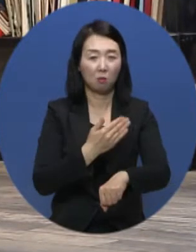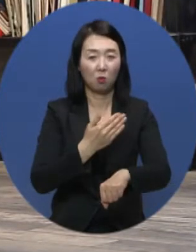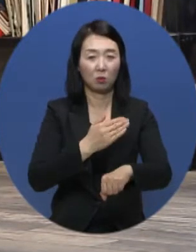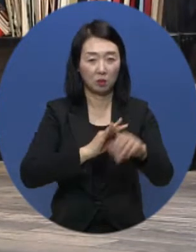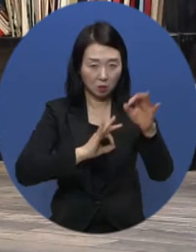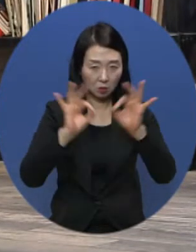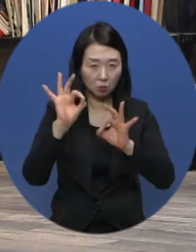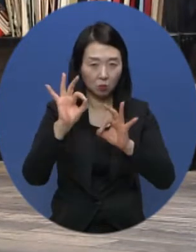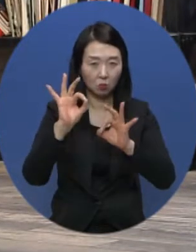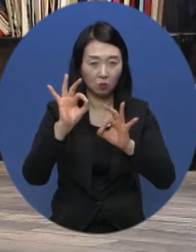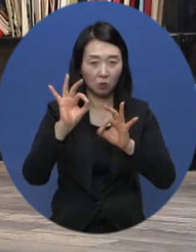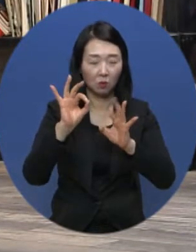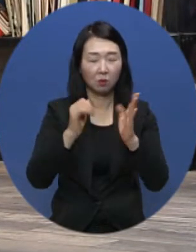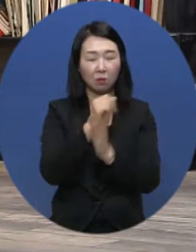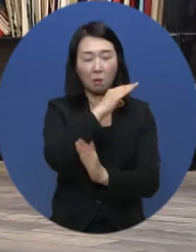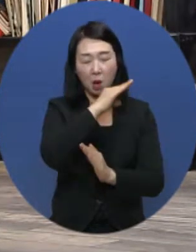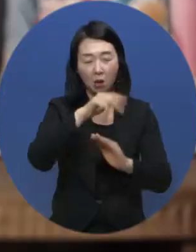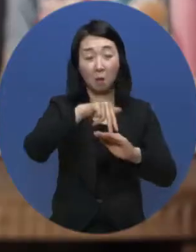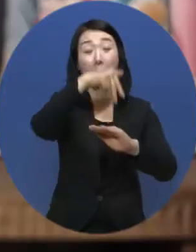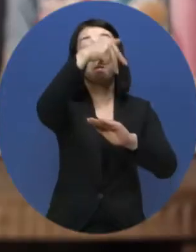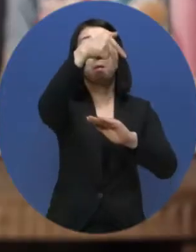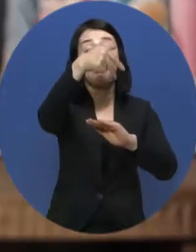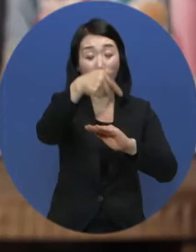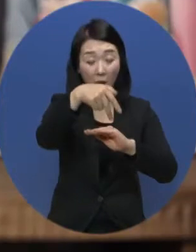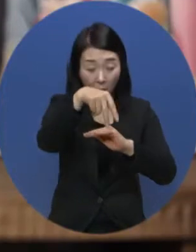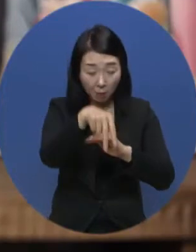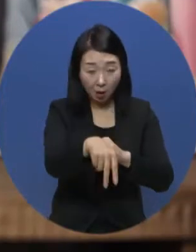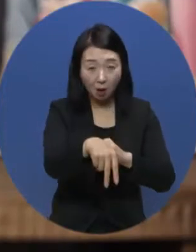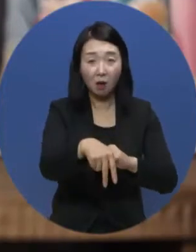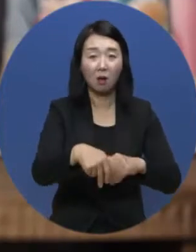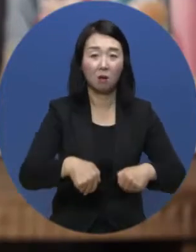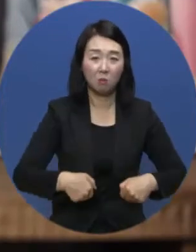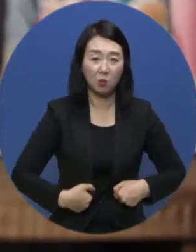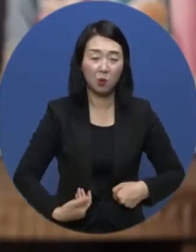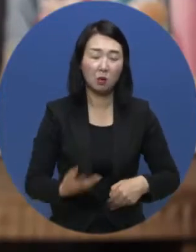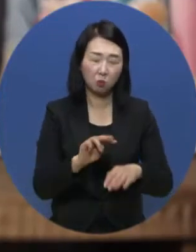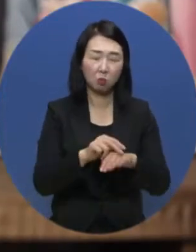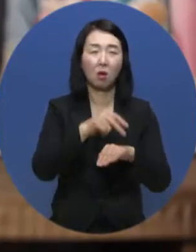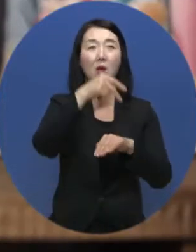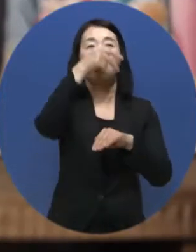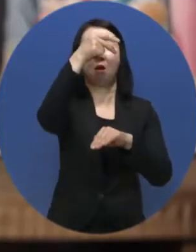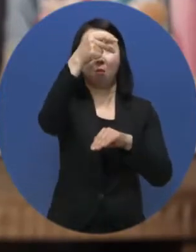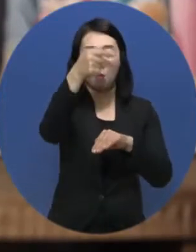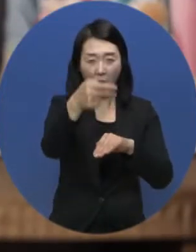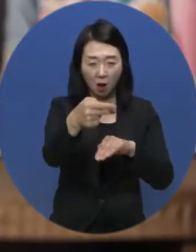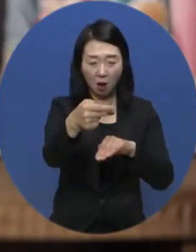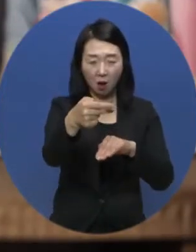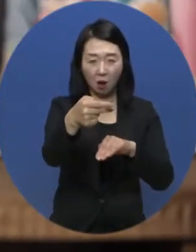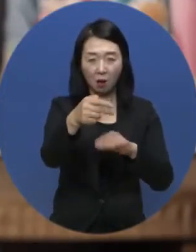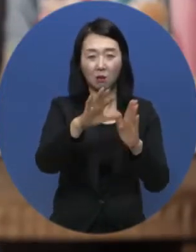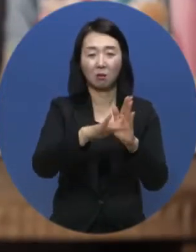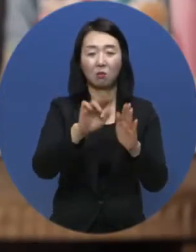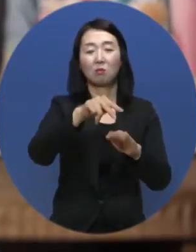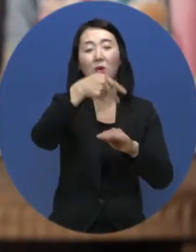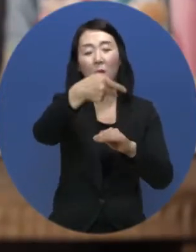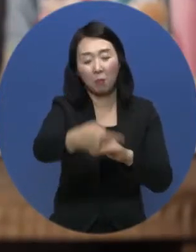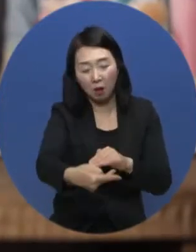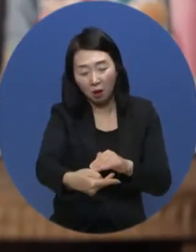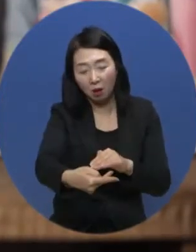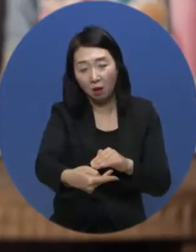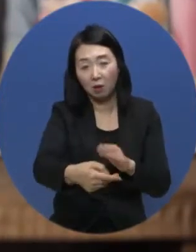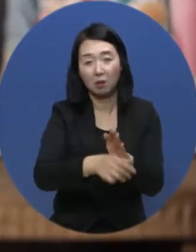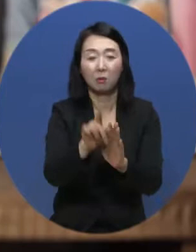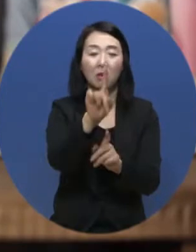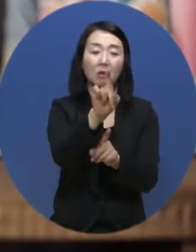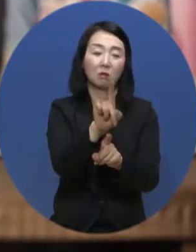점프를 해서 제대로 착지를 해야 되는데 높게 점프를 한 상태에서 등 쪽으로 떨어지면서 척추